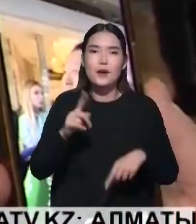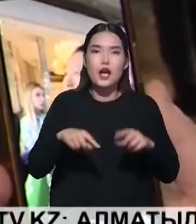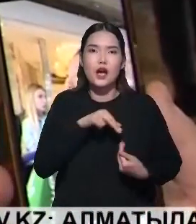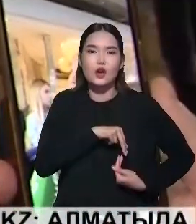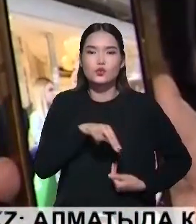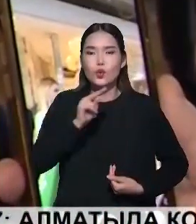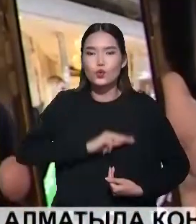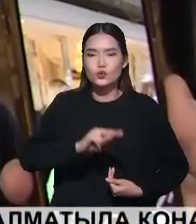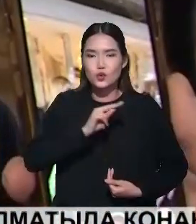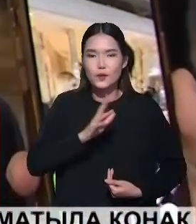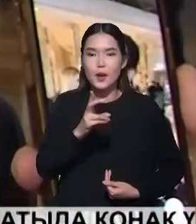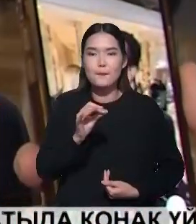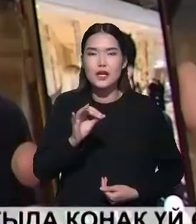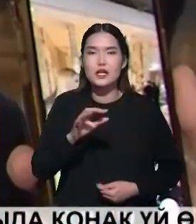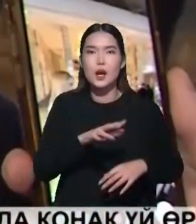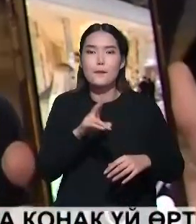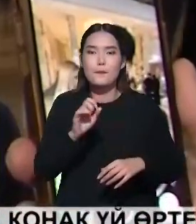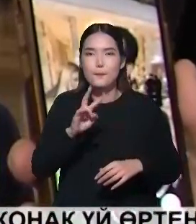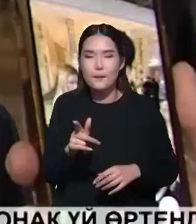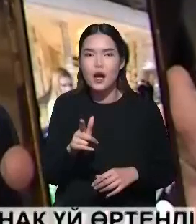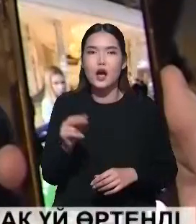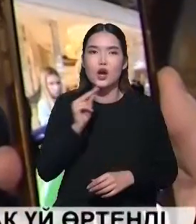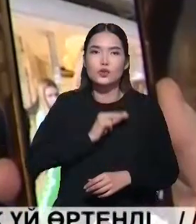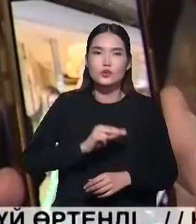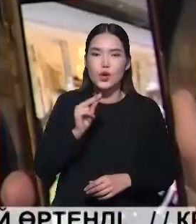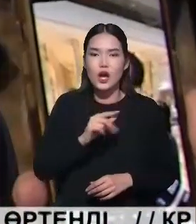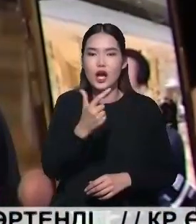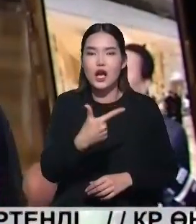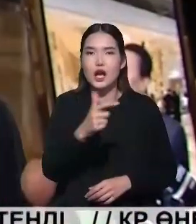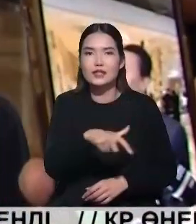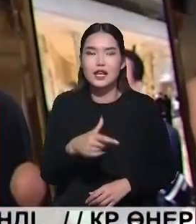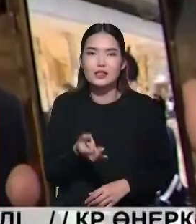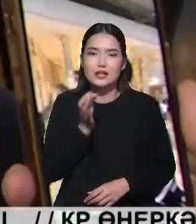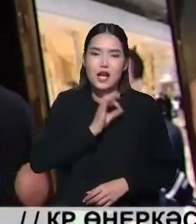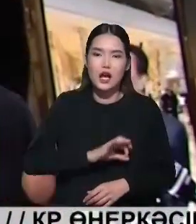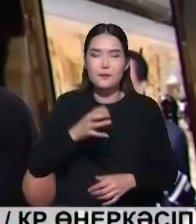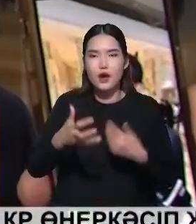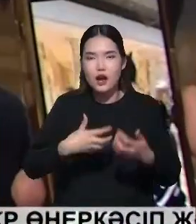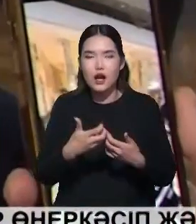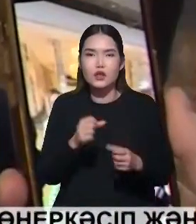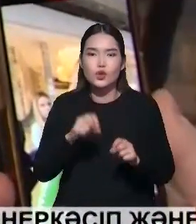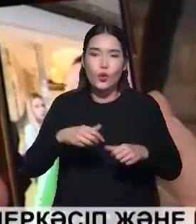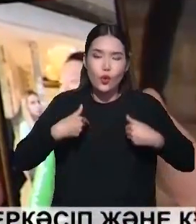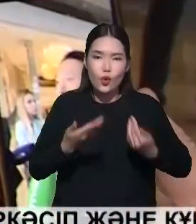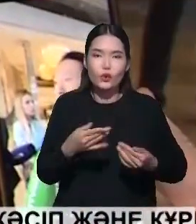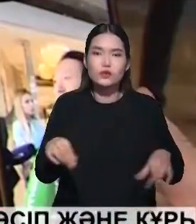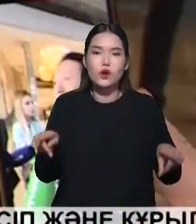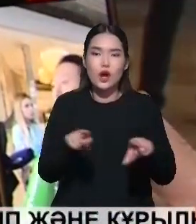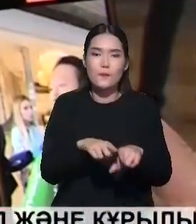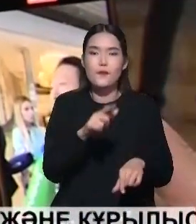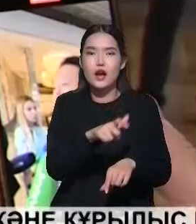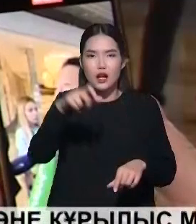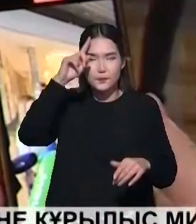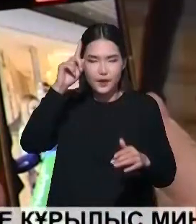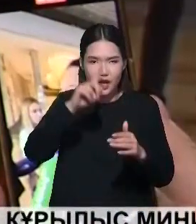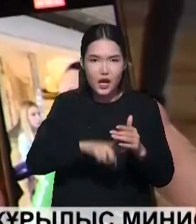атқарамыз. BNK банк қазақстандық кәсіпорындары мен азаматтар үшін пайдалы қаржы өнімдерін ұсынуға ғана емес, сонымен қатар халықтың сеніміне